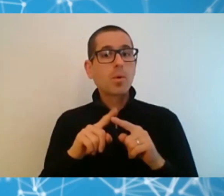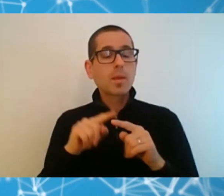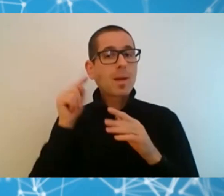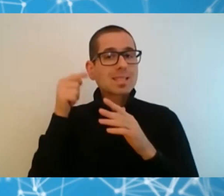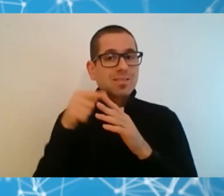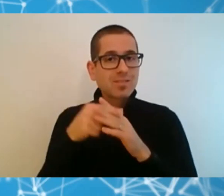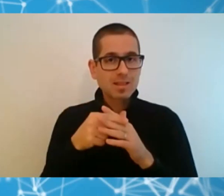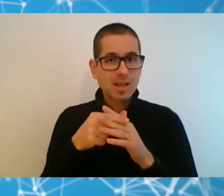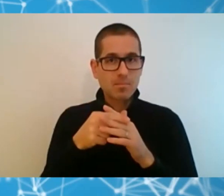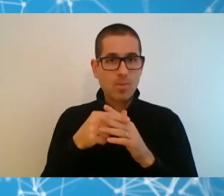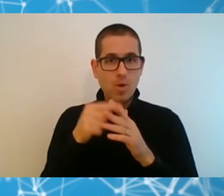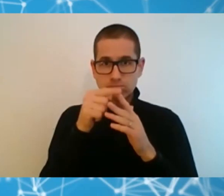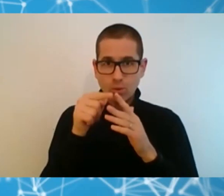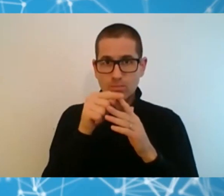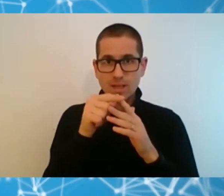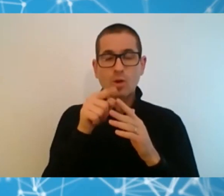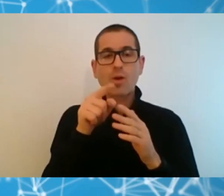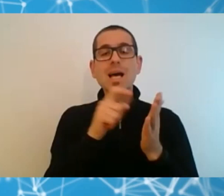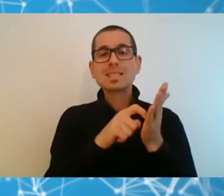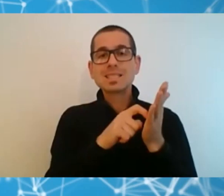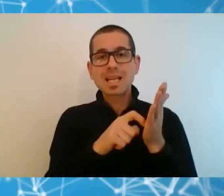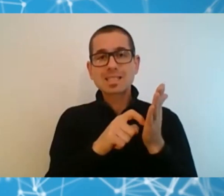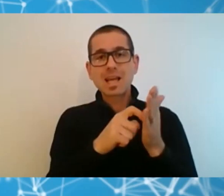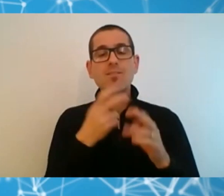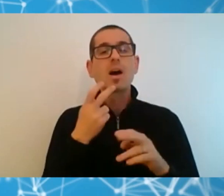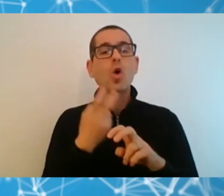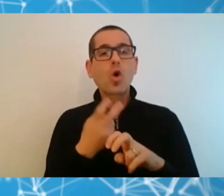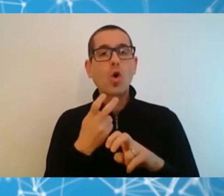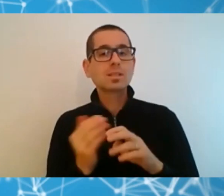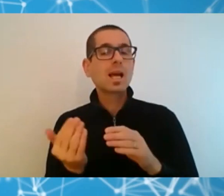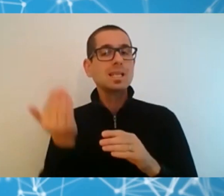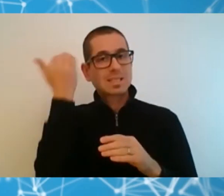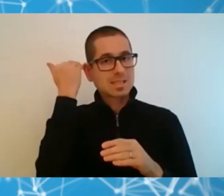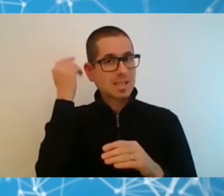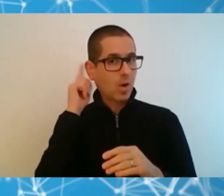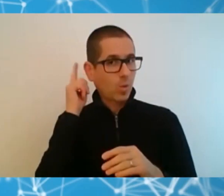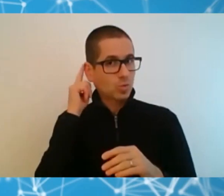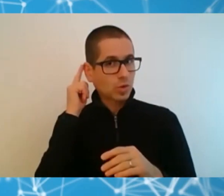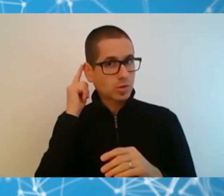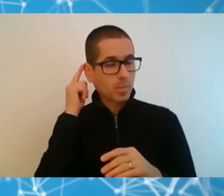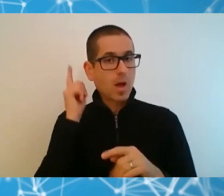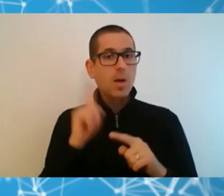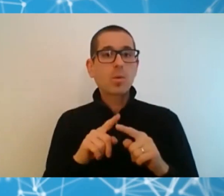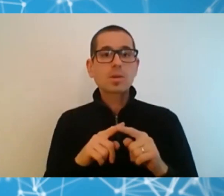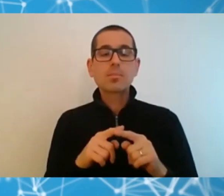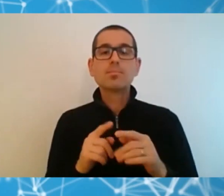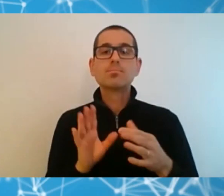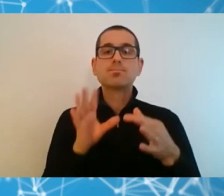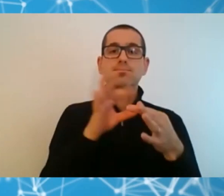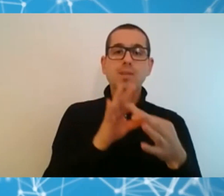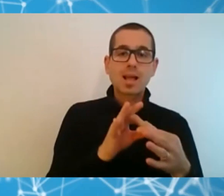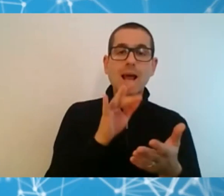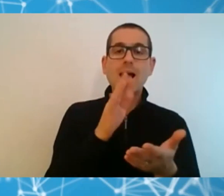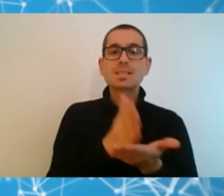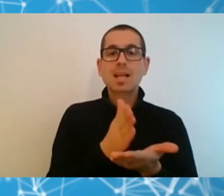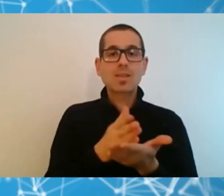odprtino v celice, v kosti za uhljem in preko njih dostopimo do srednjega ušesa, ki